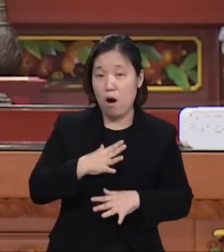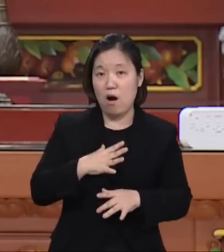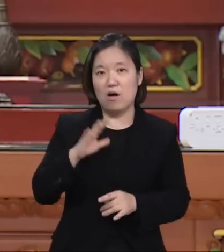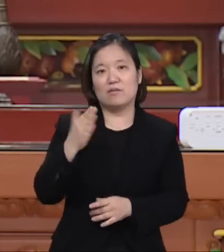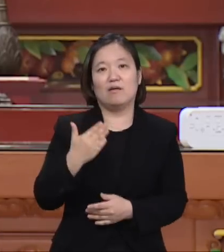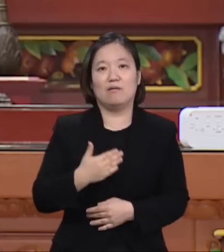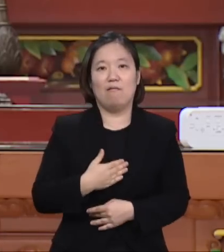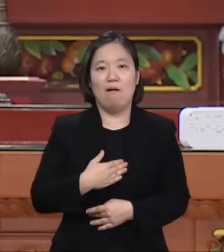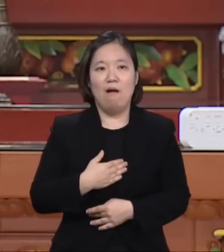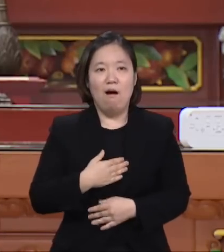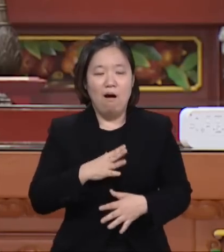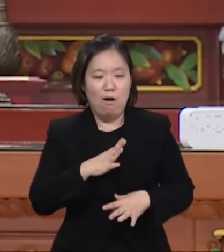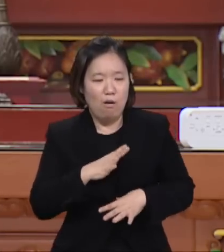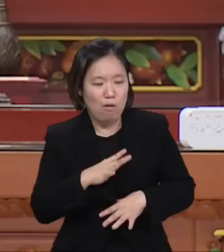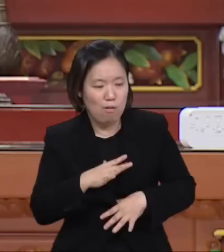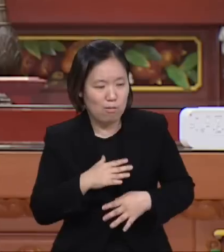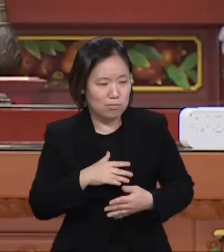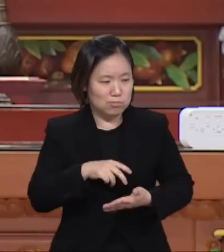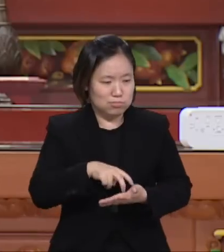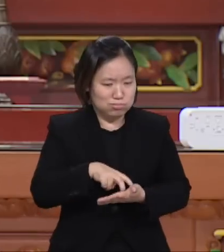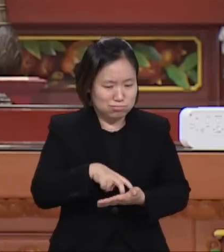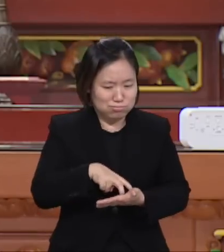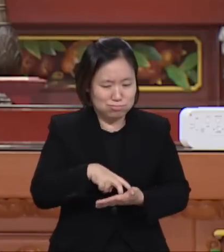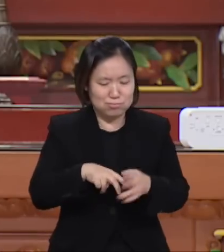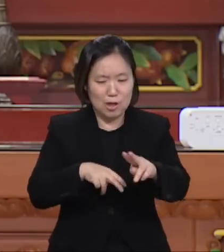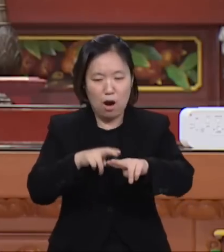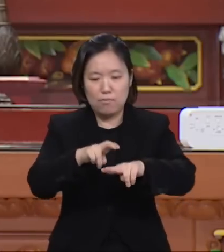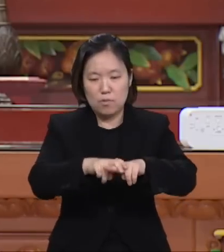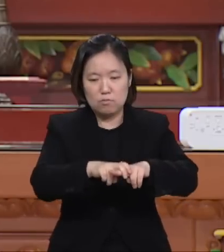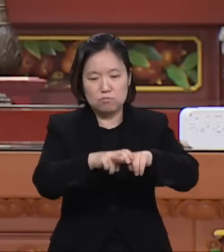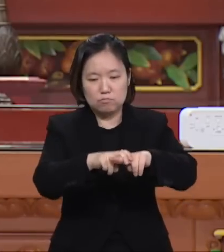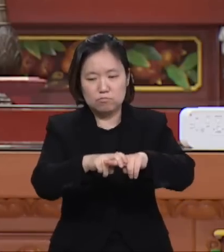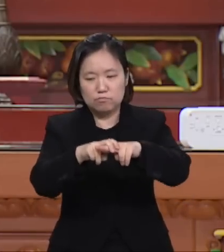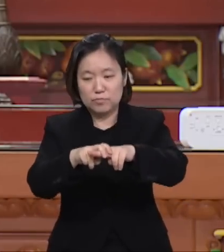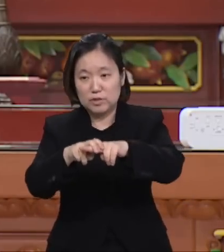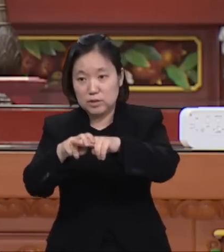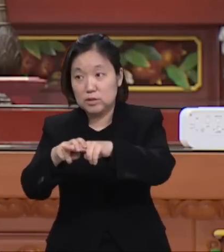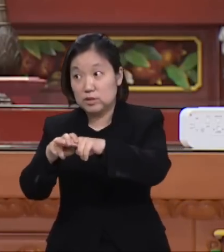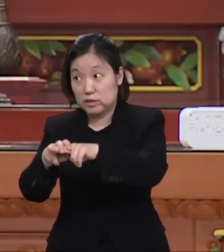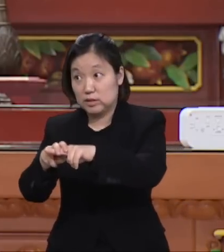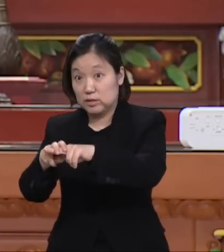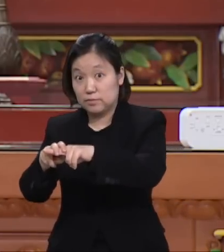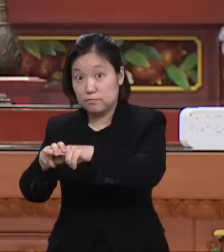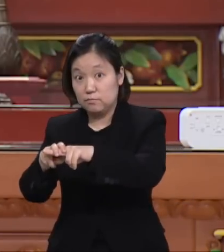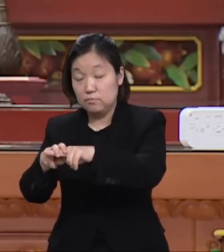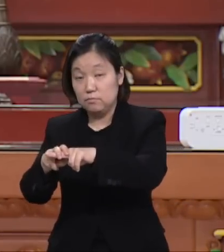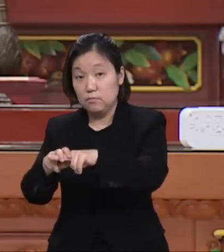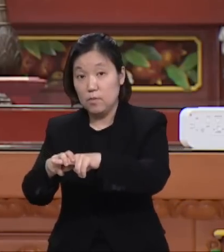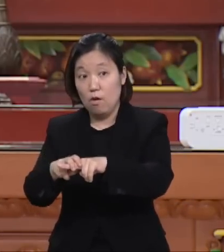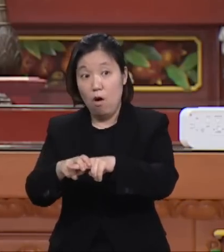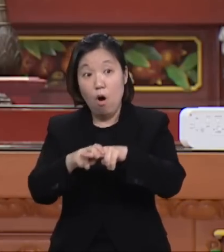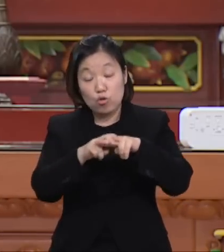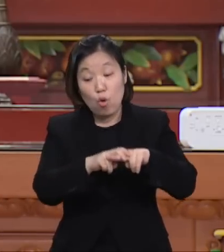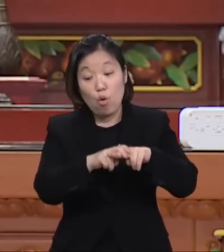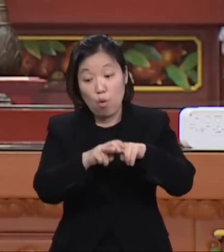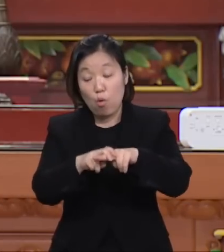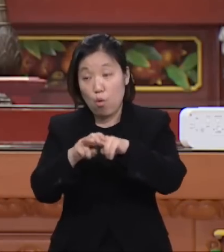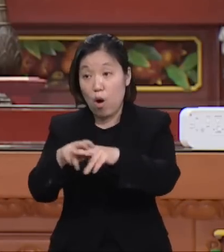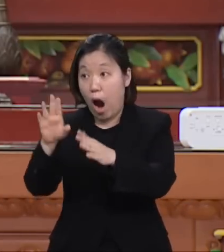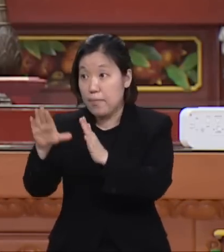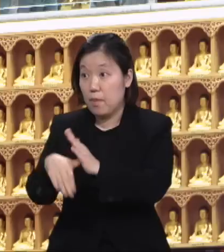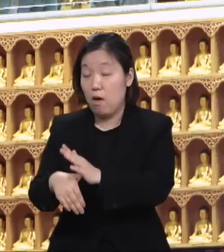그러니까 이제 벌벌 떨면서 가마를 타고 그 이제 들판을 지나가는데 또 어느 길목에서